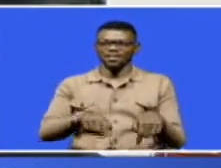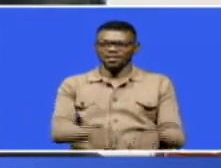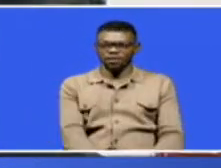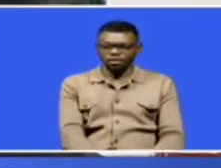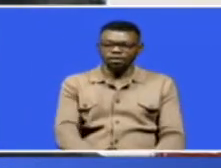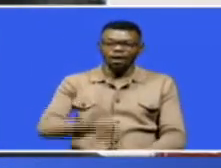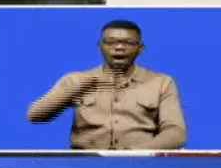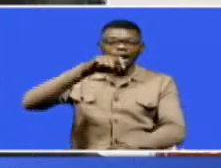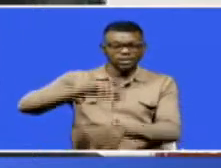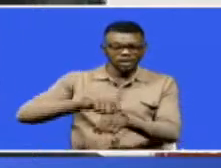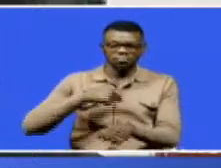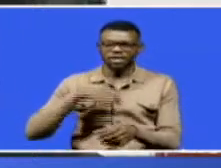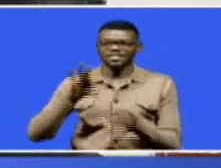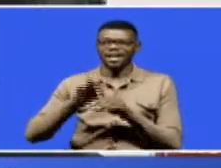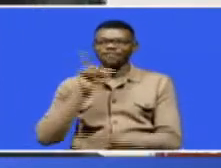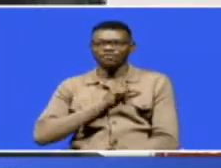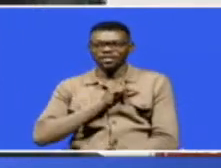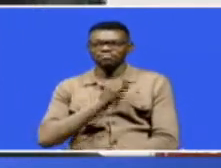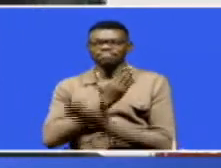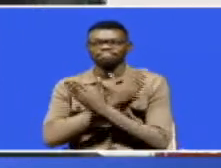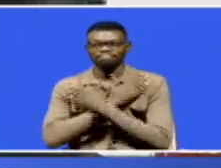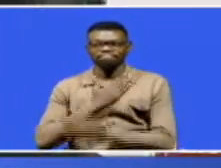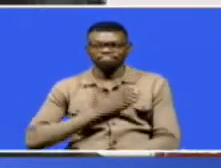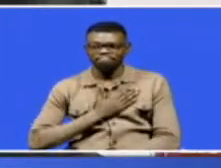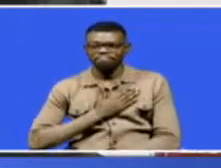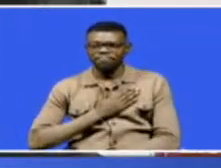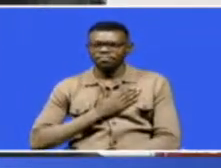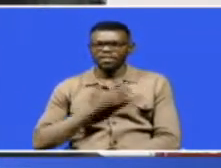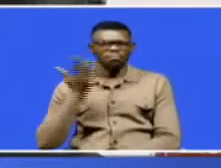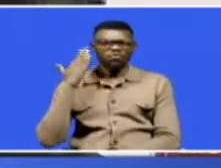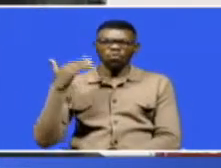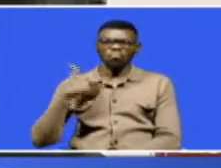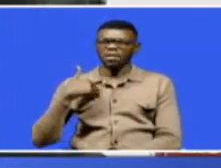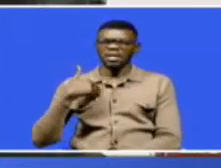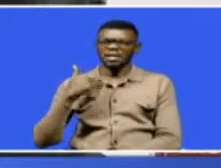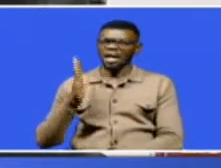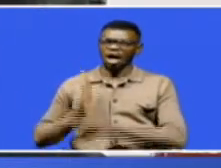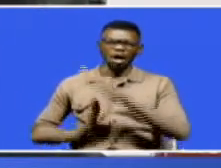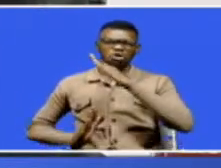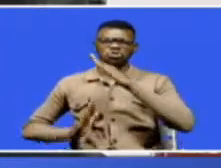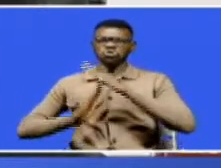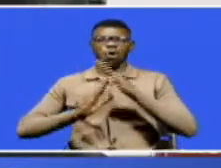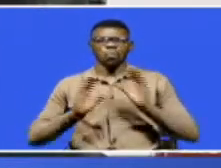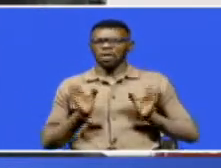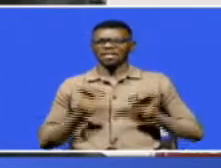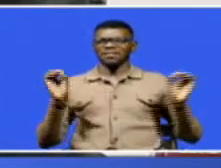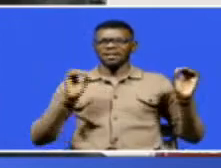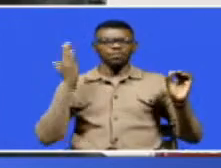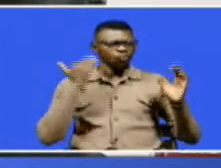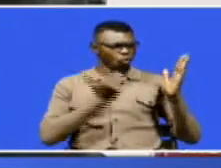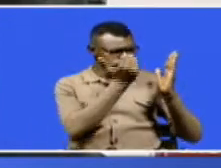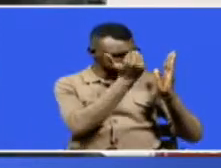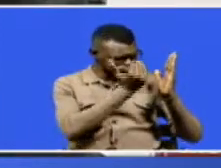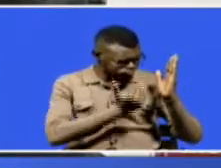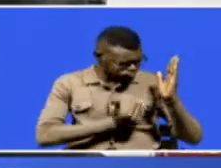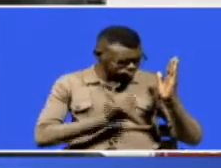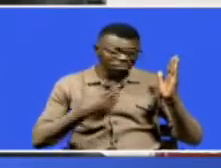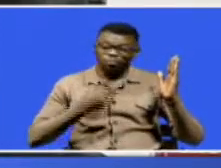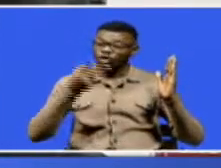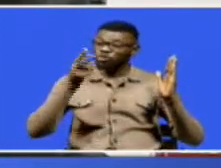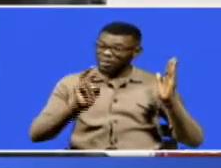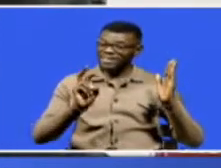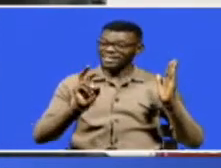I was elected by my colleagues, I was not the senior most. In a list of 20, I was number